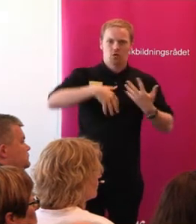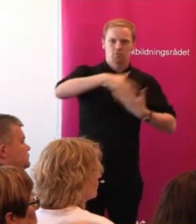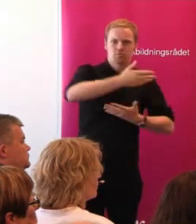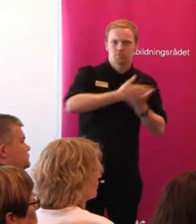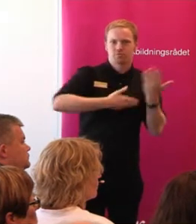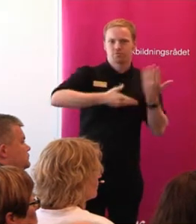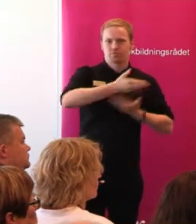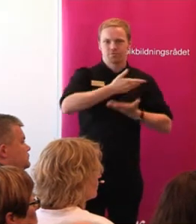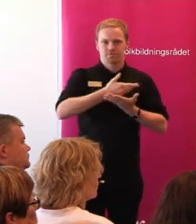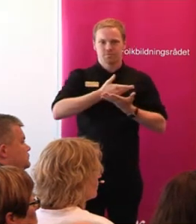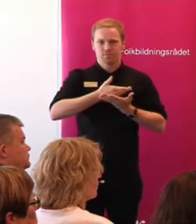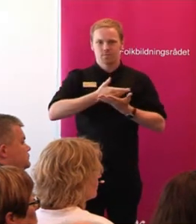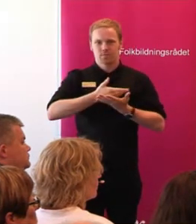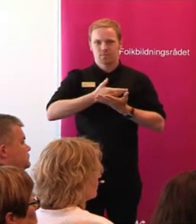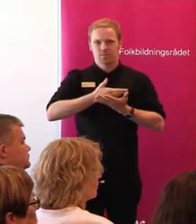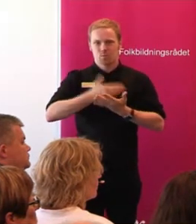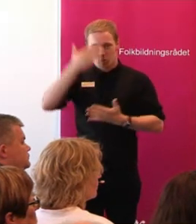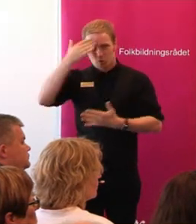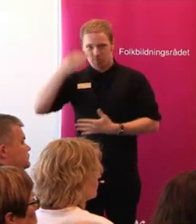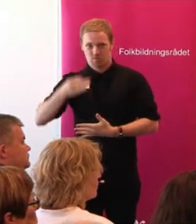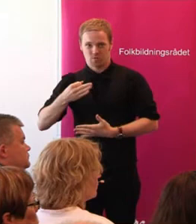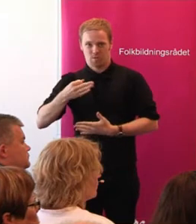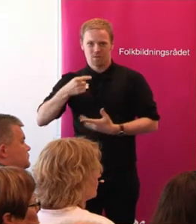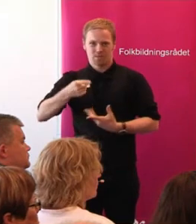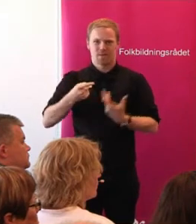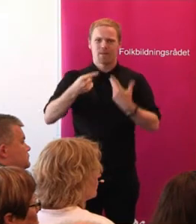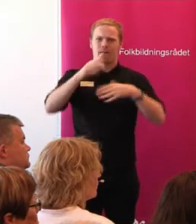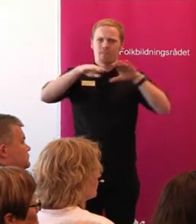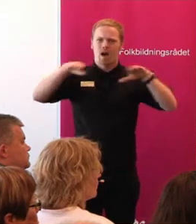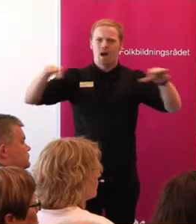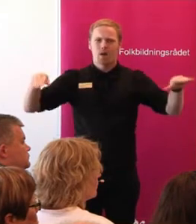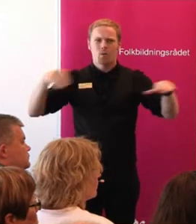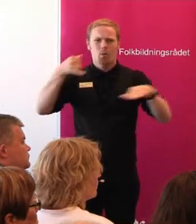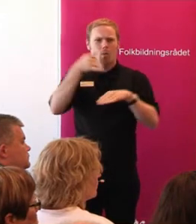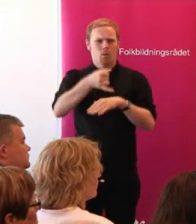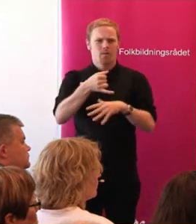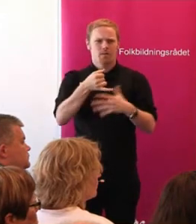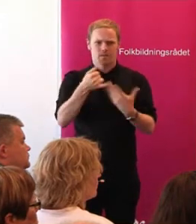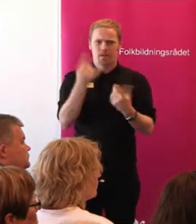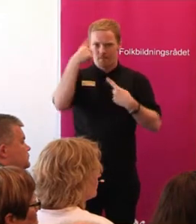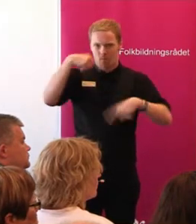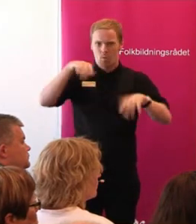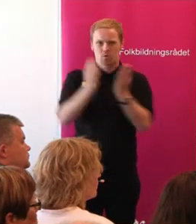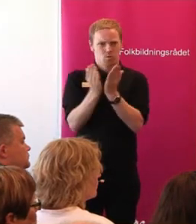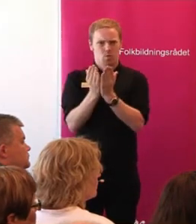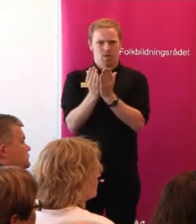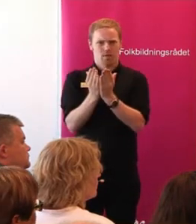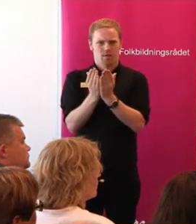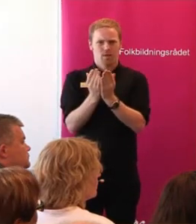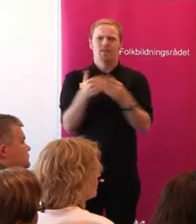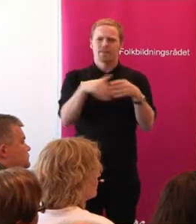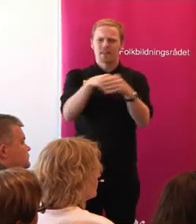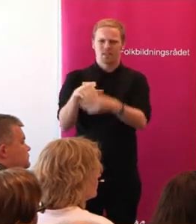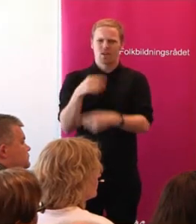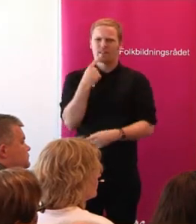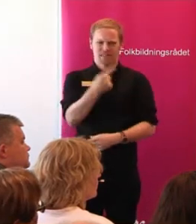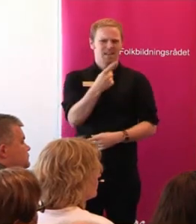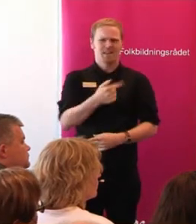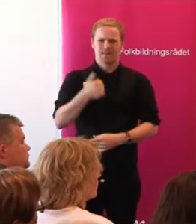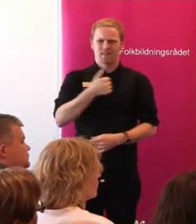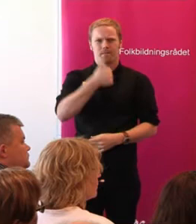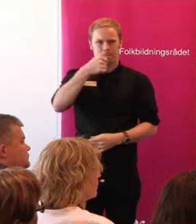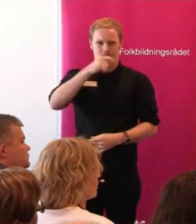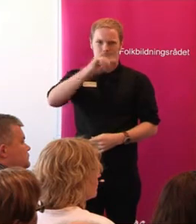utav brokigheten i folkhögskolan verkar vara det som de ändå tycker det är viktigast. De är nöjda